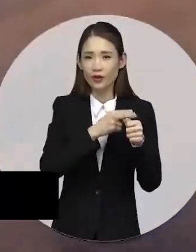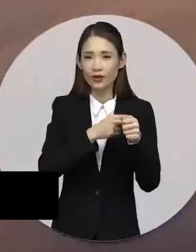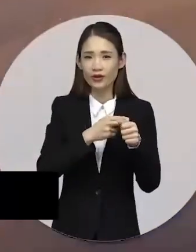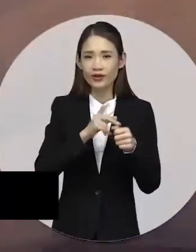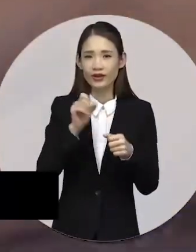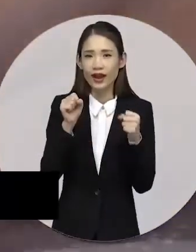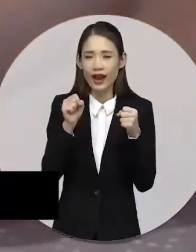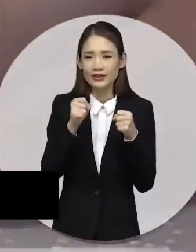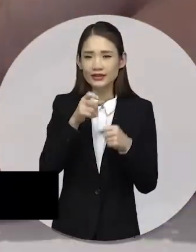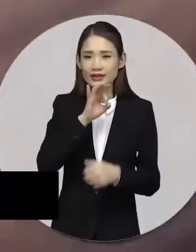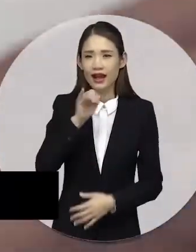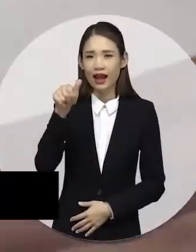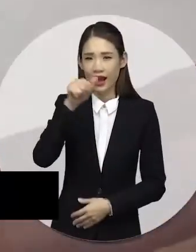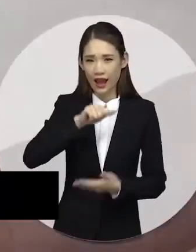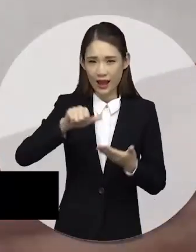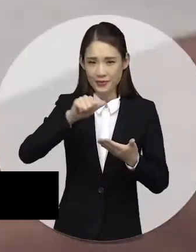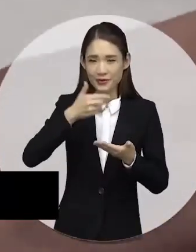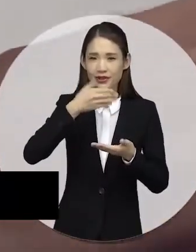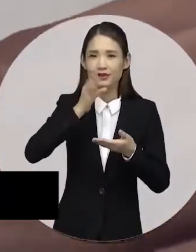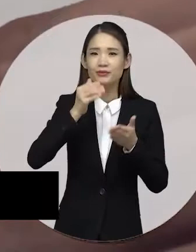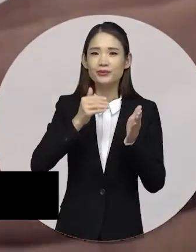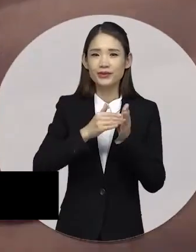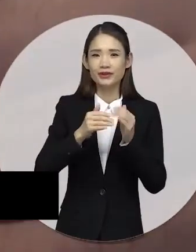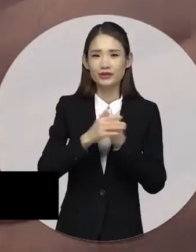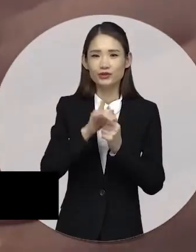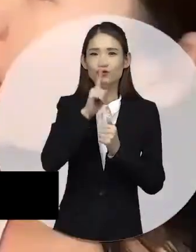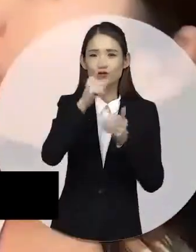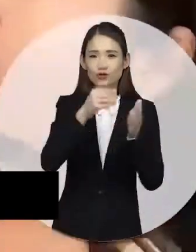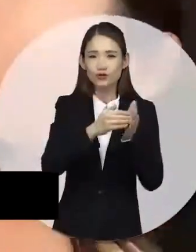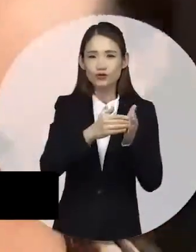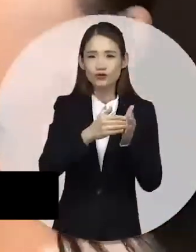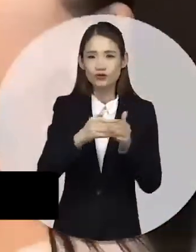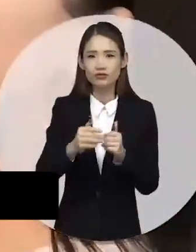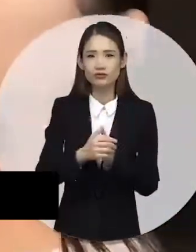선생님께서는 뭐야? 아이스 아메리카노 드신다고 하셨어. 그러면 주문할게.